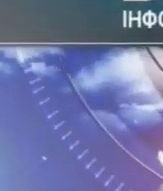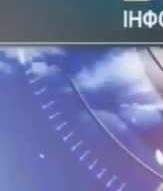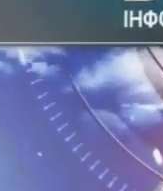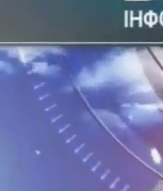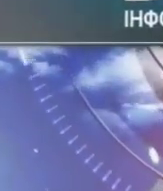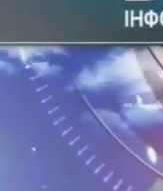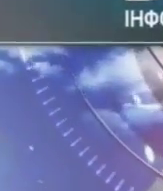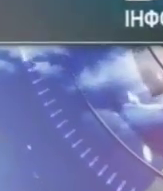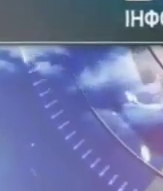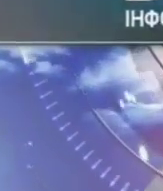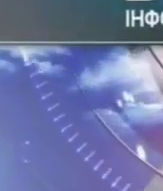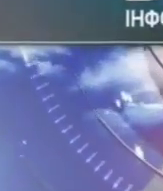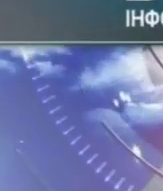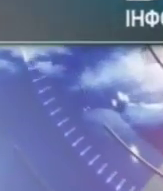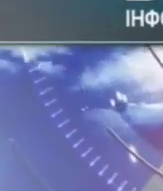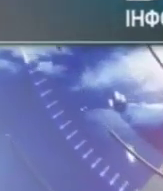Музика